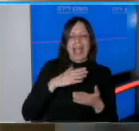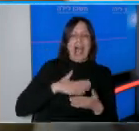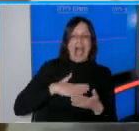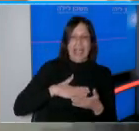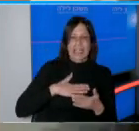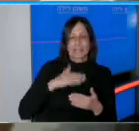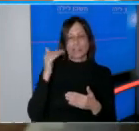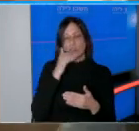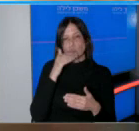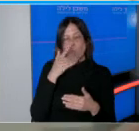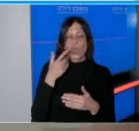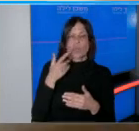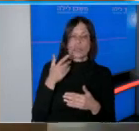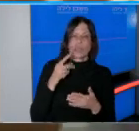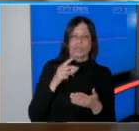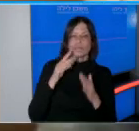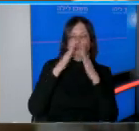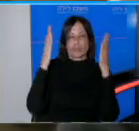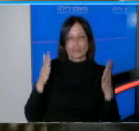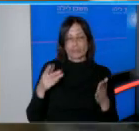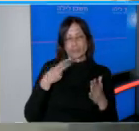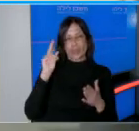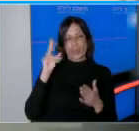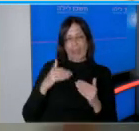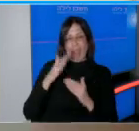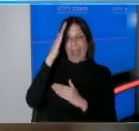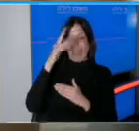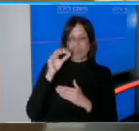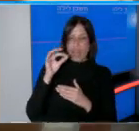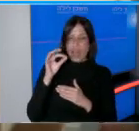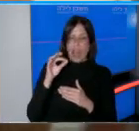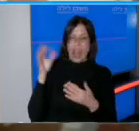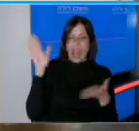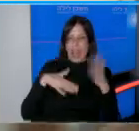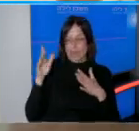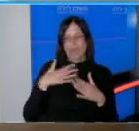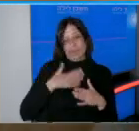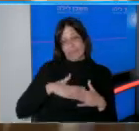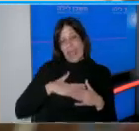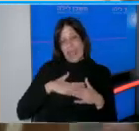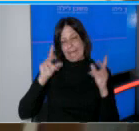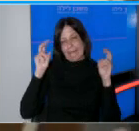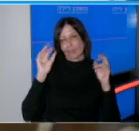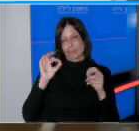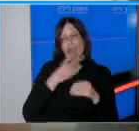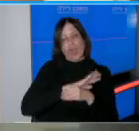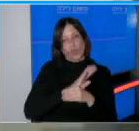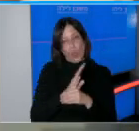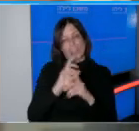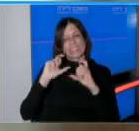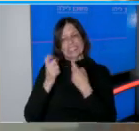ופסח, יש עלייה בדיווחים על אלימות. אז בחג הקורונה במרכאות ובסגרים יש גם עלייה